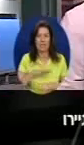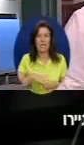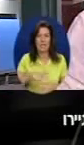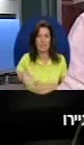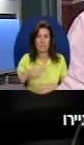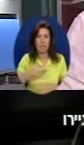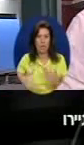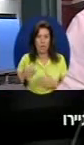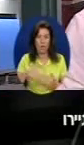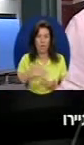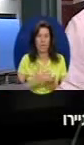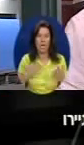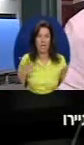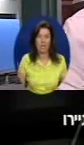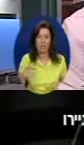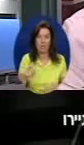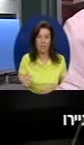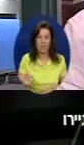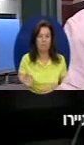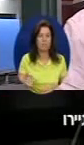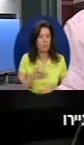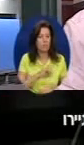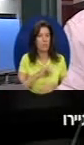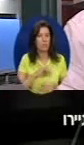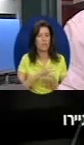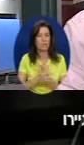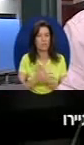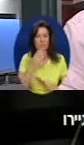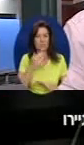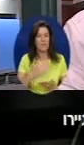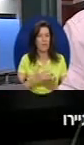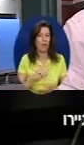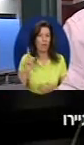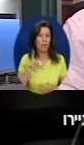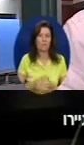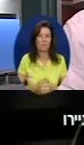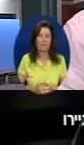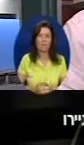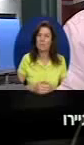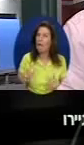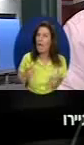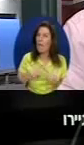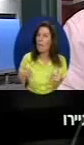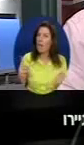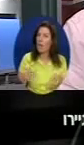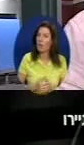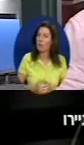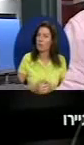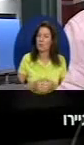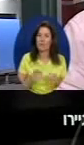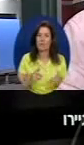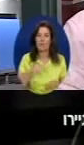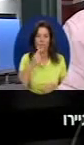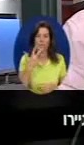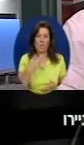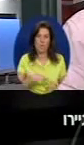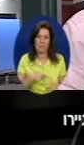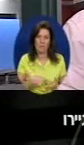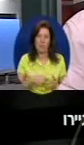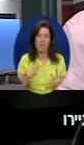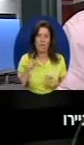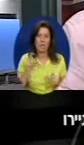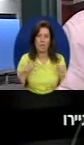חלק גדול מהם מעוניין להתגייר, וחלק גדול לא מעוניין להתגייר. למה לא? מי שלא? למה לא? תראי, יש, אפשר להגיד שלוש סיבות למה אנשים לא